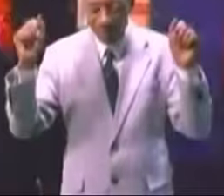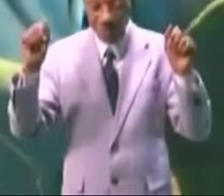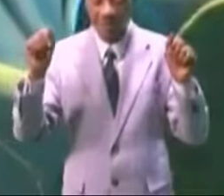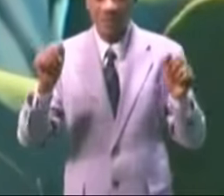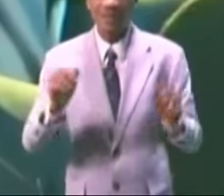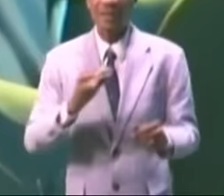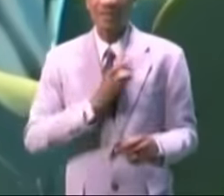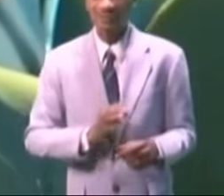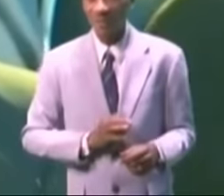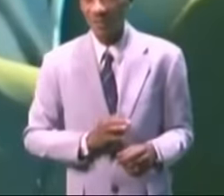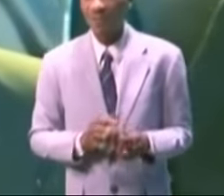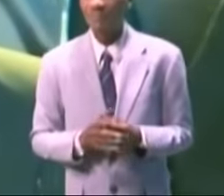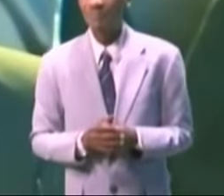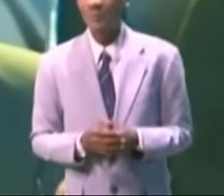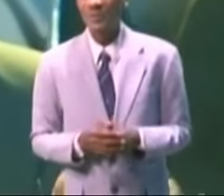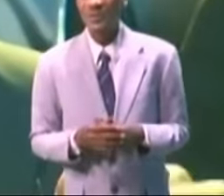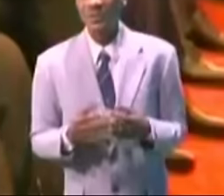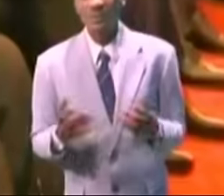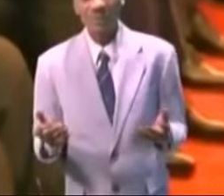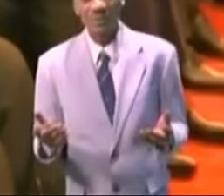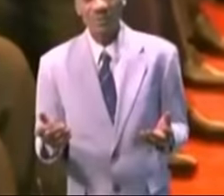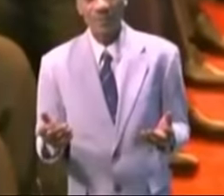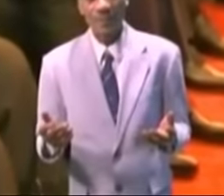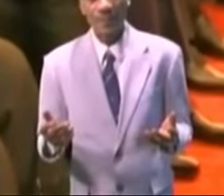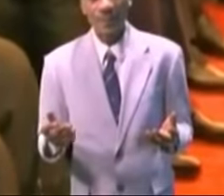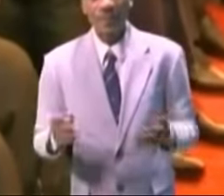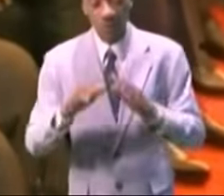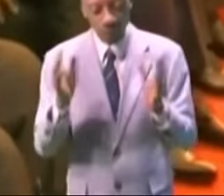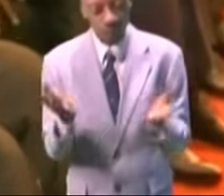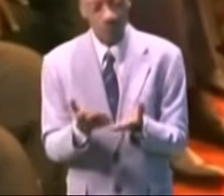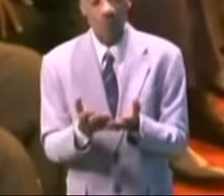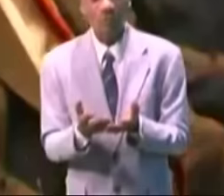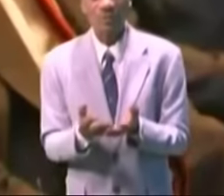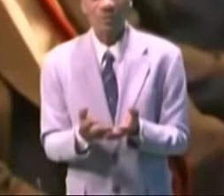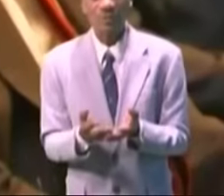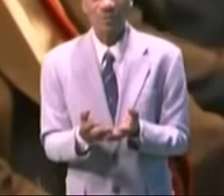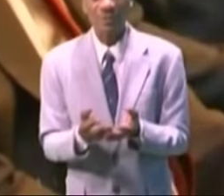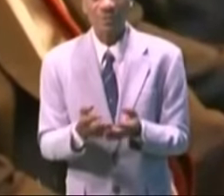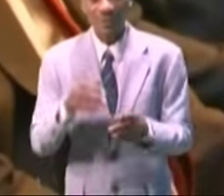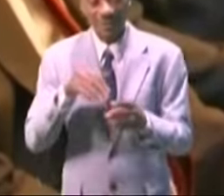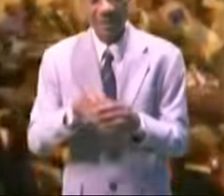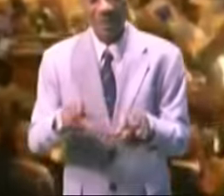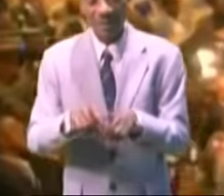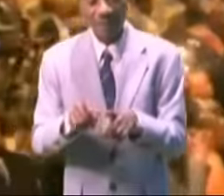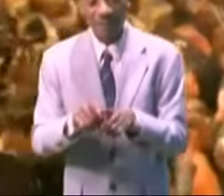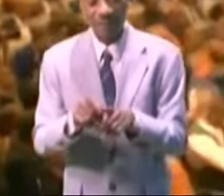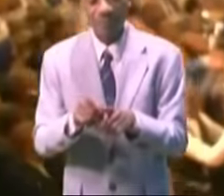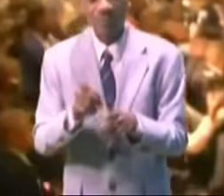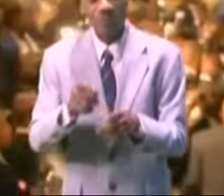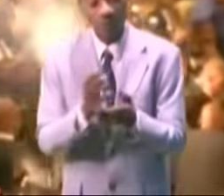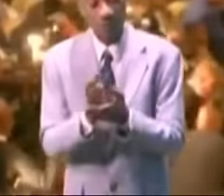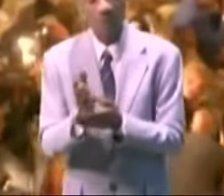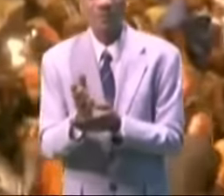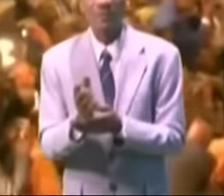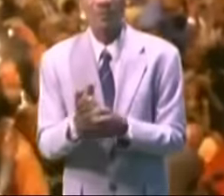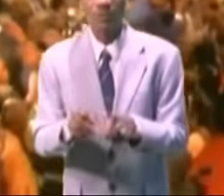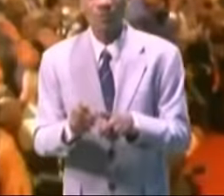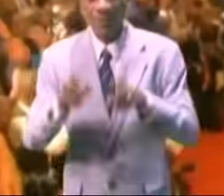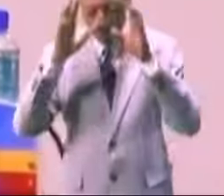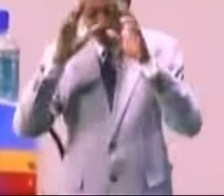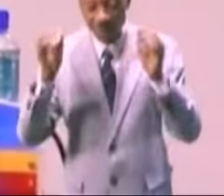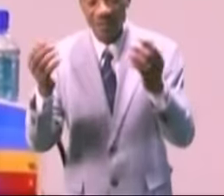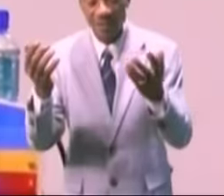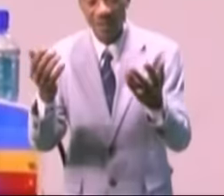nationale, Patrick Mouyaya et ses collègues du gouvernement souminois seront déjà ce vendredi autour du président de la République pour